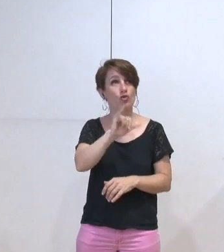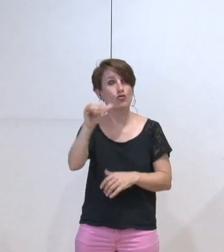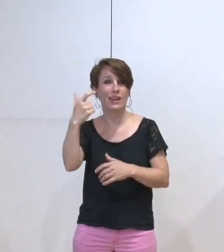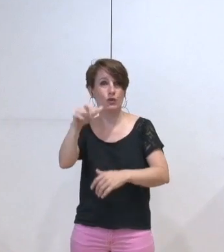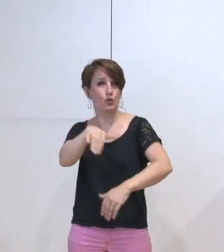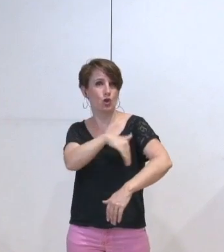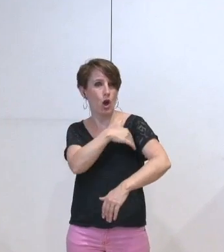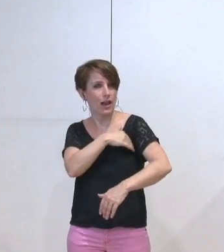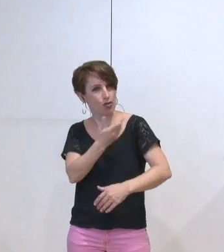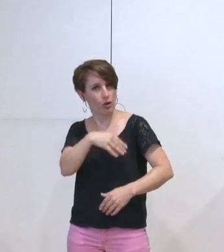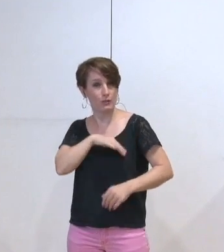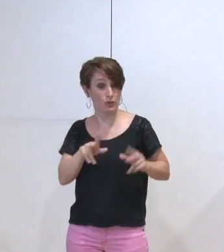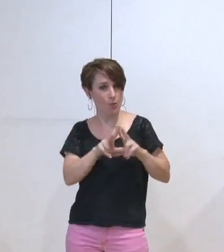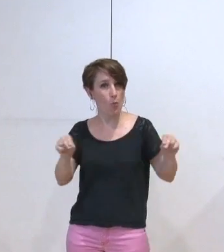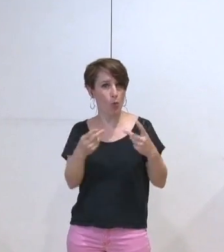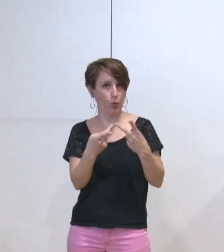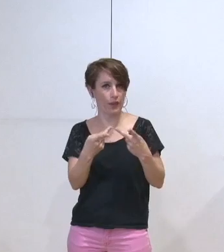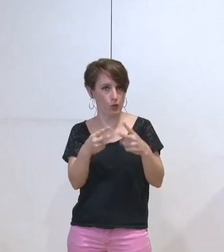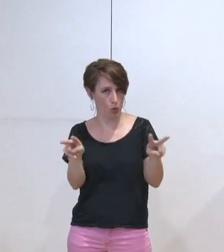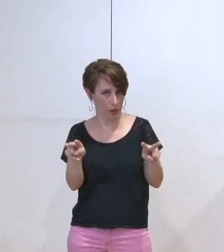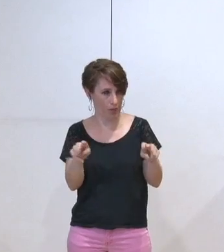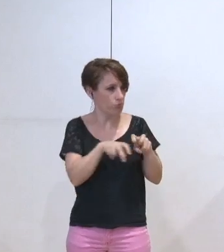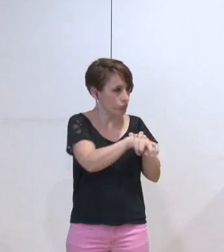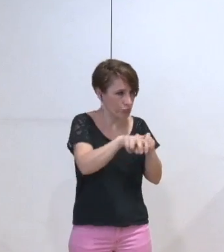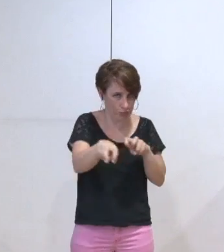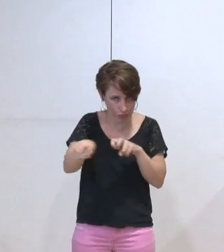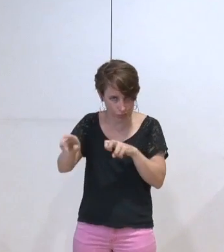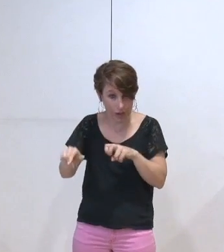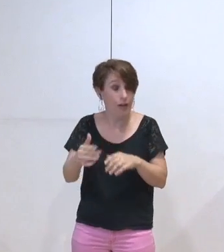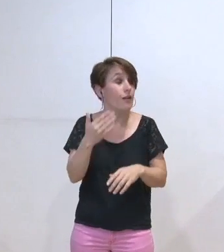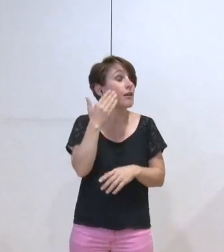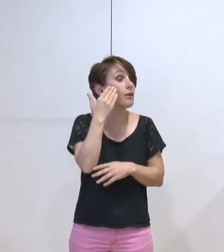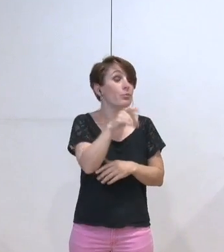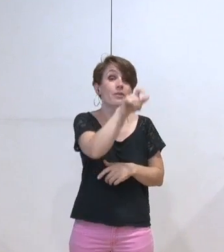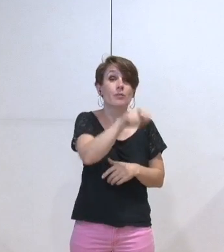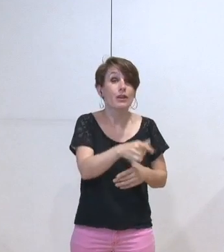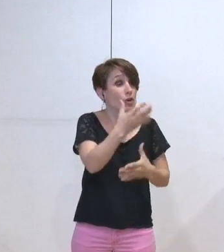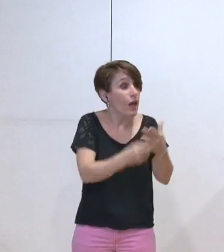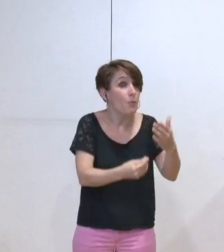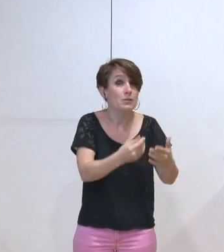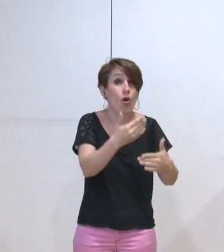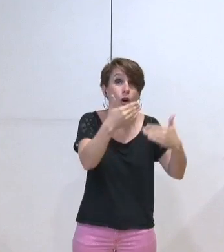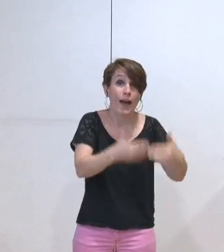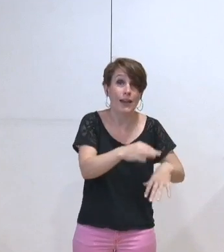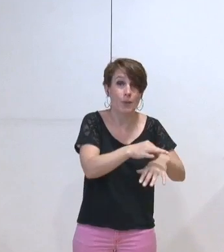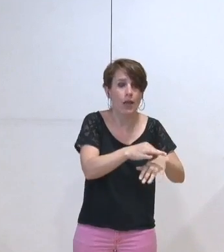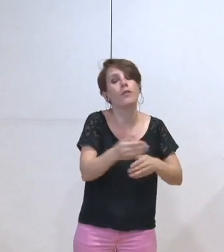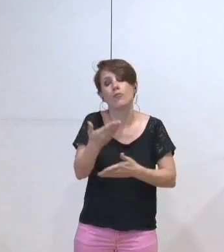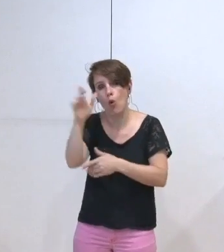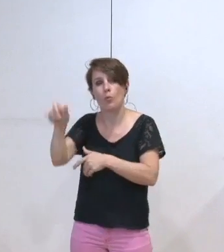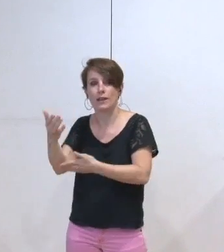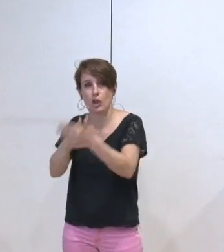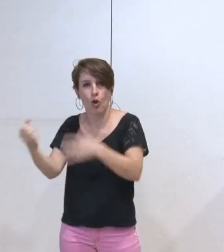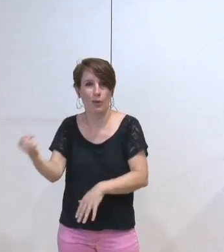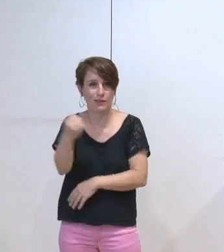service de la propreté urbaine et également le remplacement des agents en arrêt de travail en supprimant